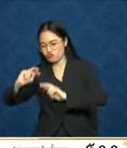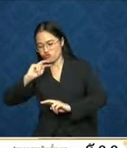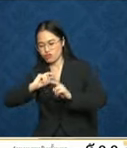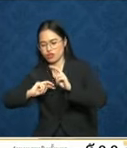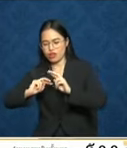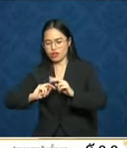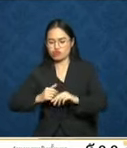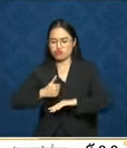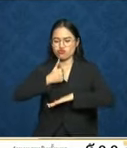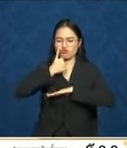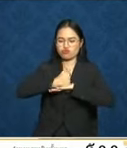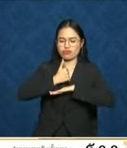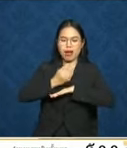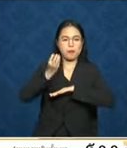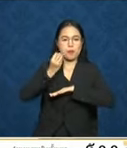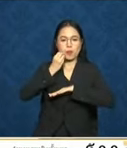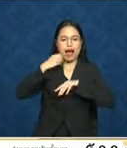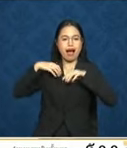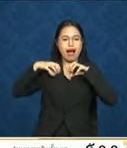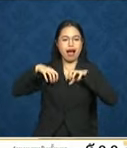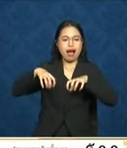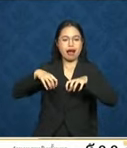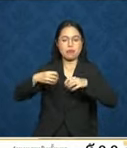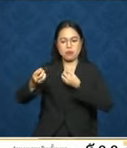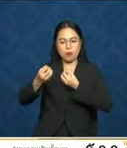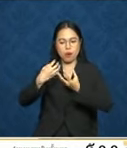ญ่สุภกิจสุขสวัสดิ์สบต.